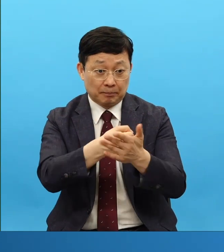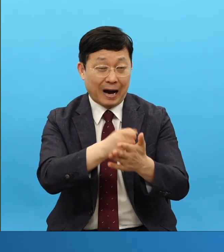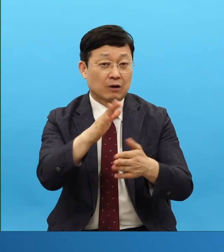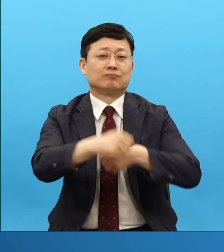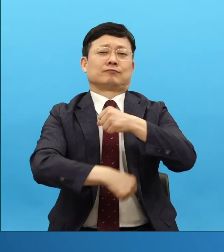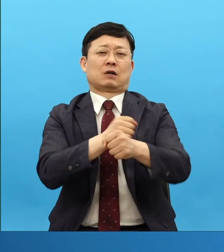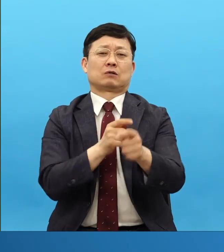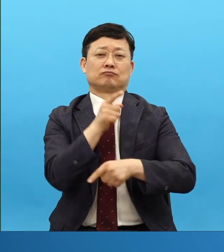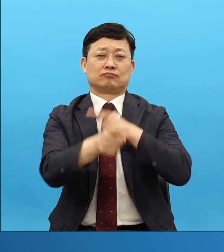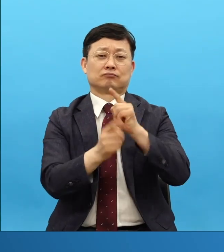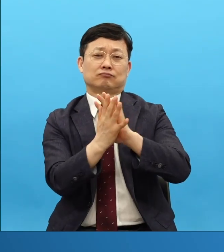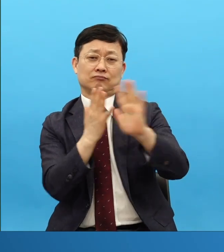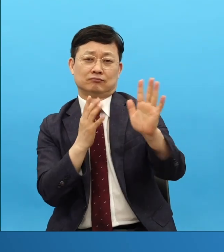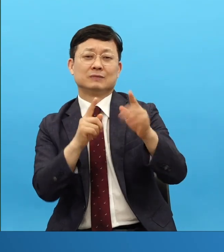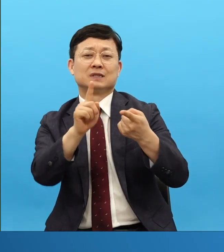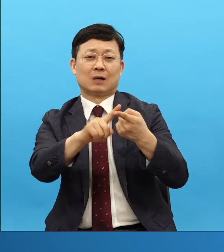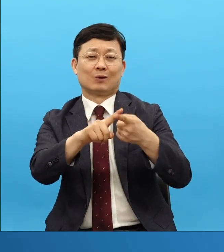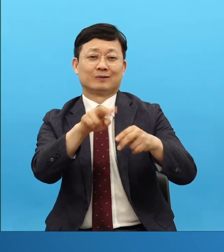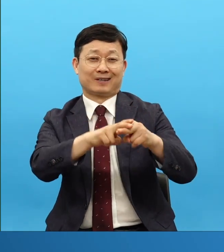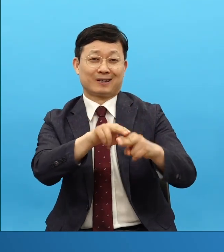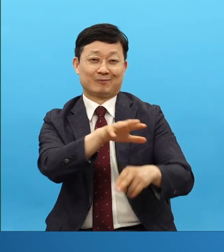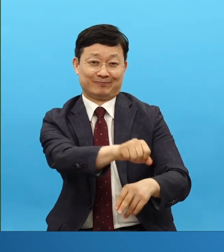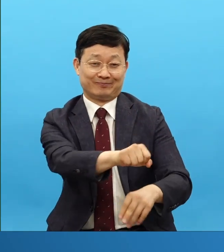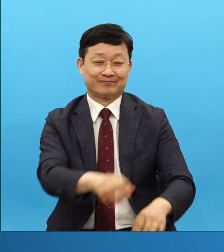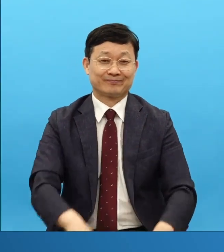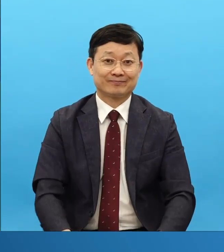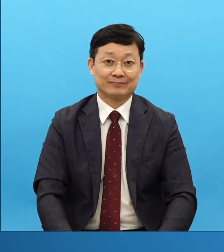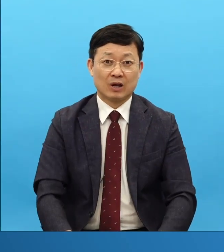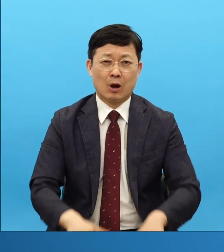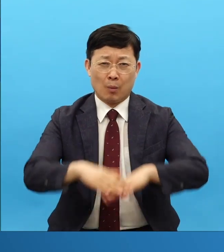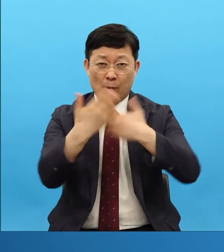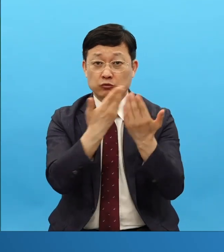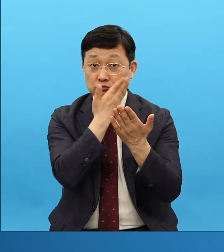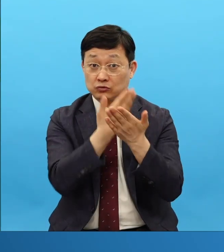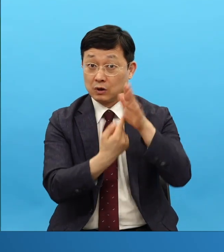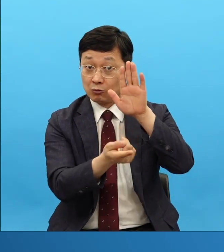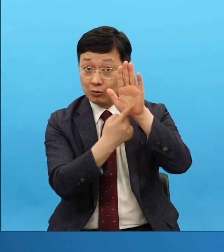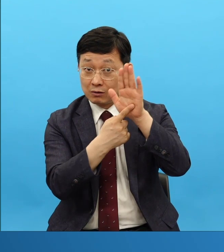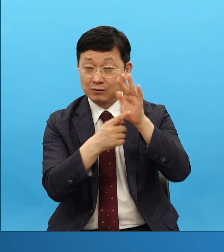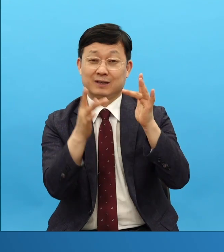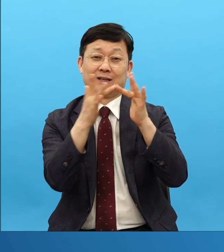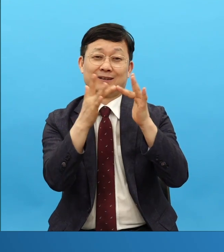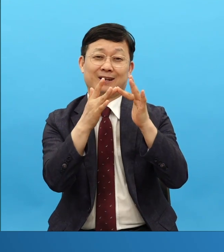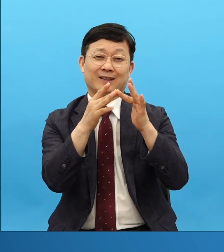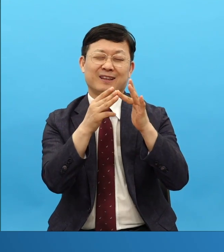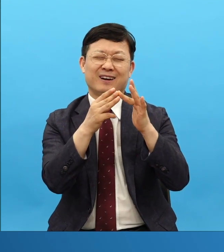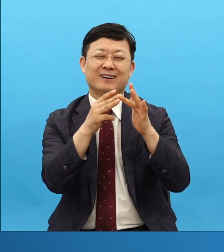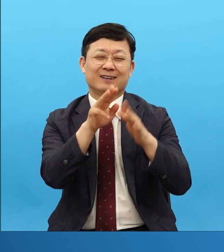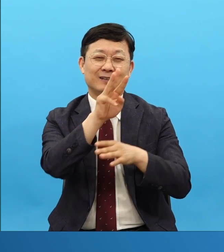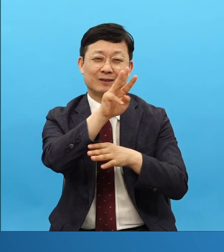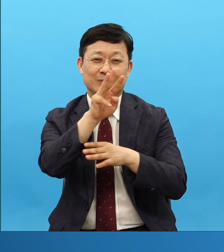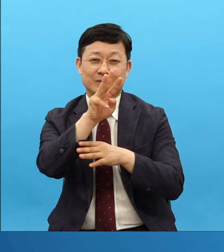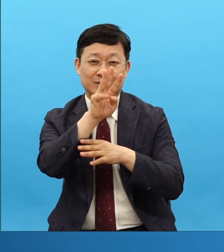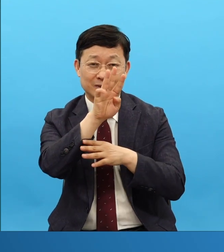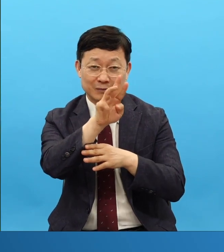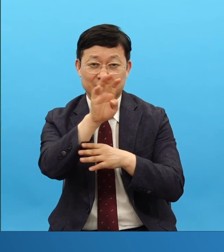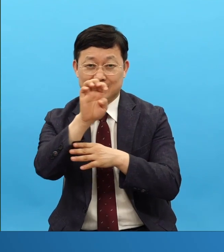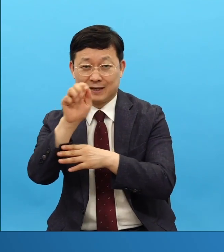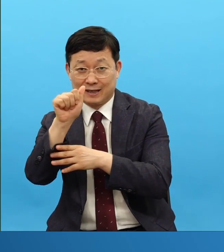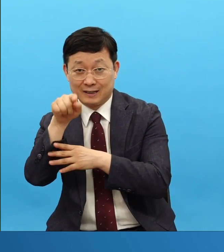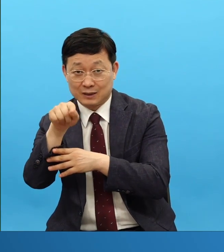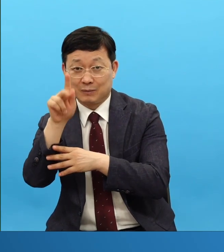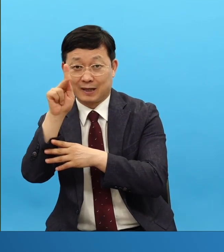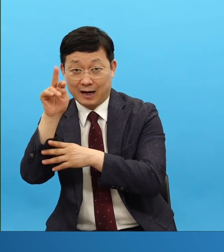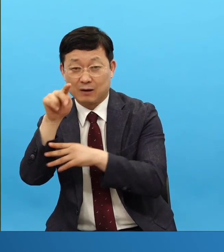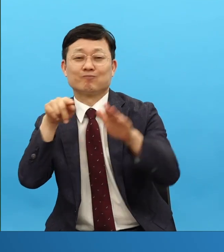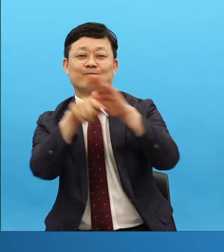대회의 모든 순서는 세계복음화 전도협회 공식 유튜브 채널 위다락 RUTC-TV 위아 다국어 채널에서 생방송됩니다. 8월